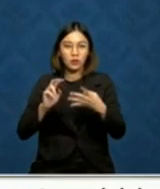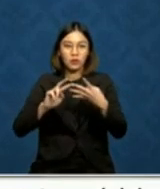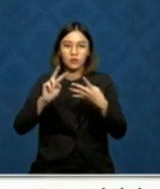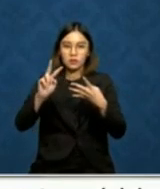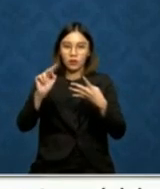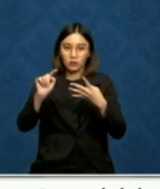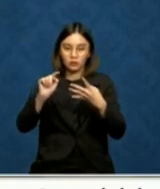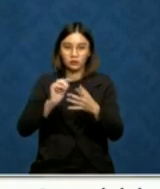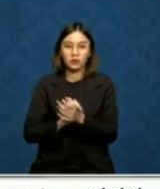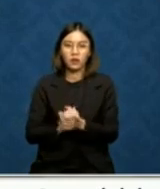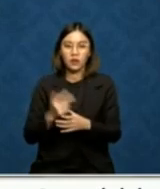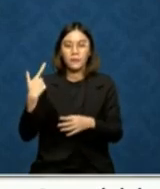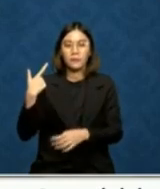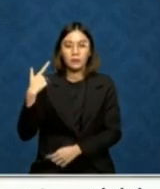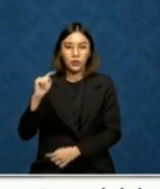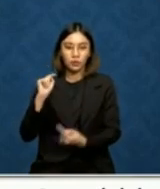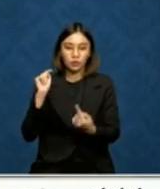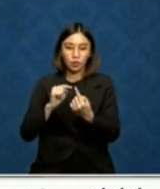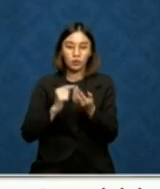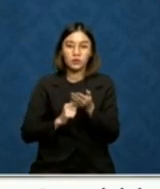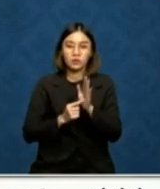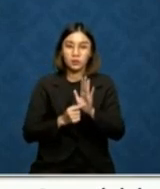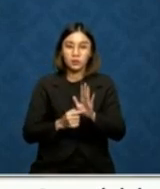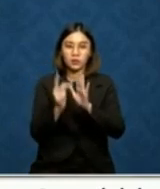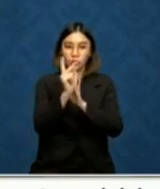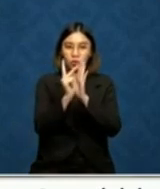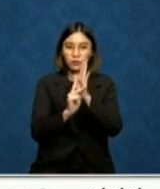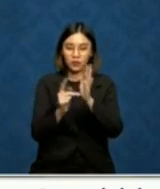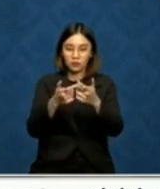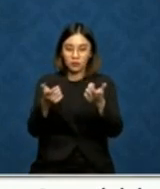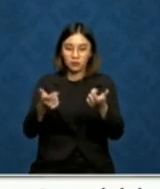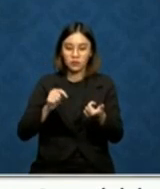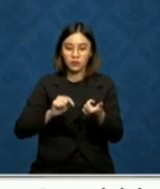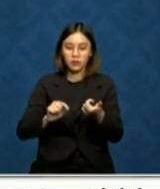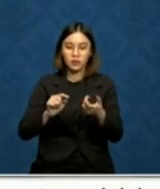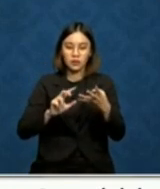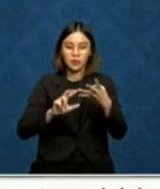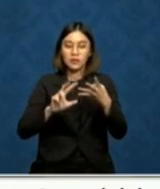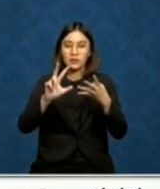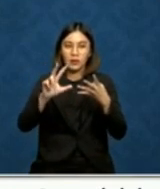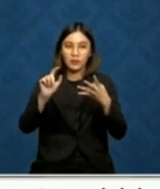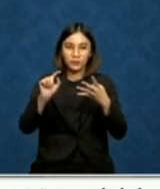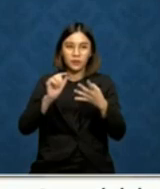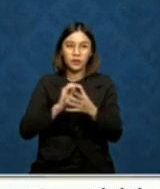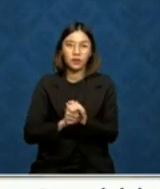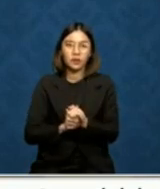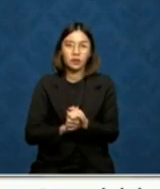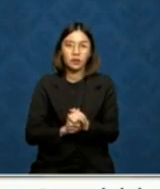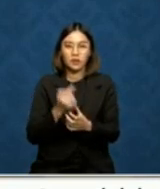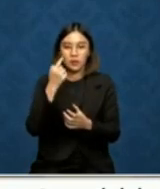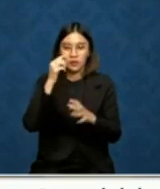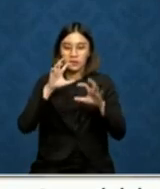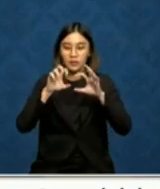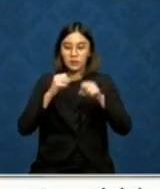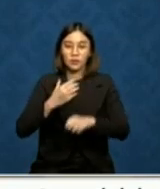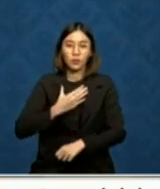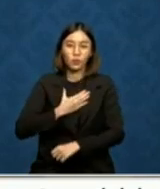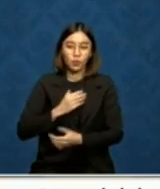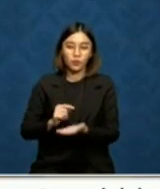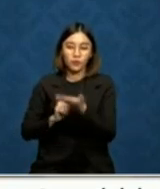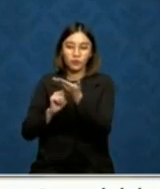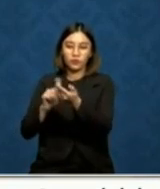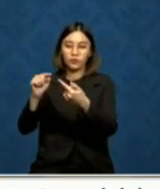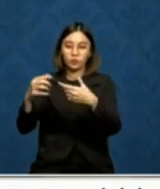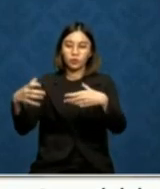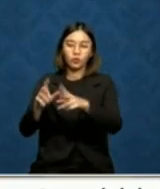วนที่2ประโยชน์ของการเสนอร่างกฎหมายฉบับนี้ส่วนที่3เป็นข้อสังเกตของผมไปยังคณะก